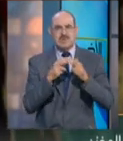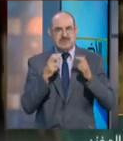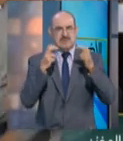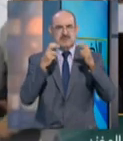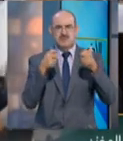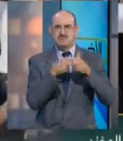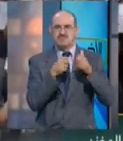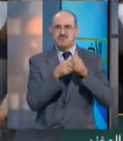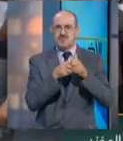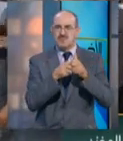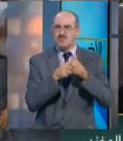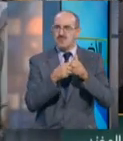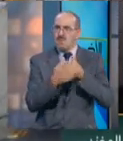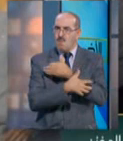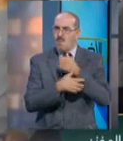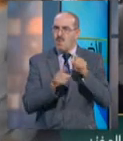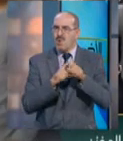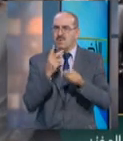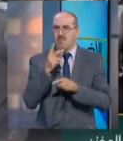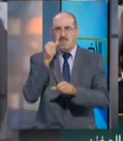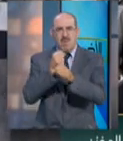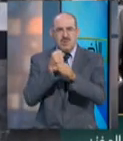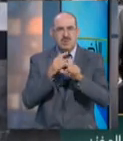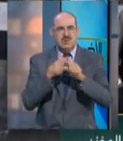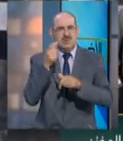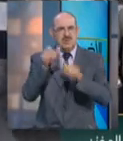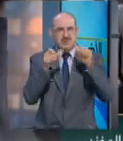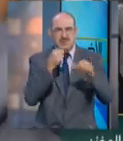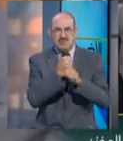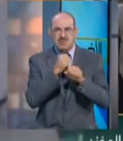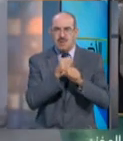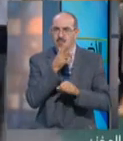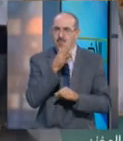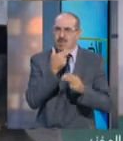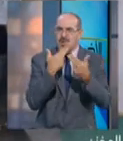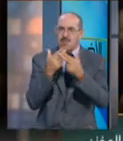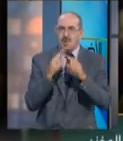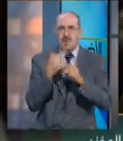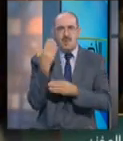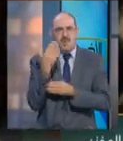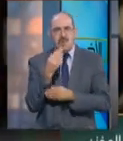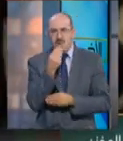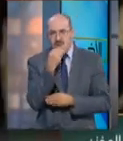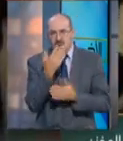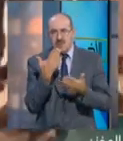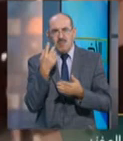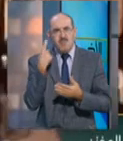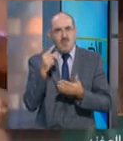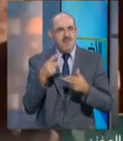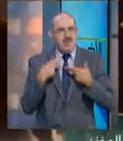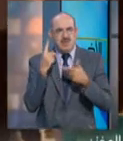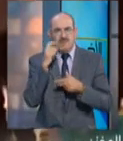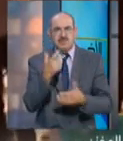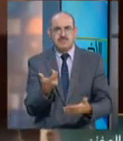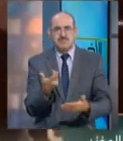الأسعار، مما بات معه العاملة والعمال بالكاد يستطيعون توفير لقمة ديال العيش.